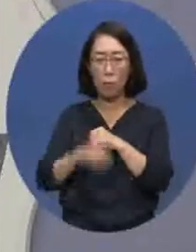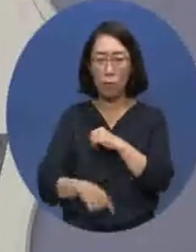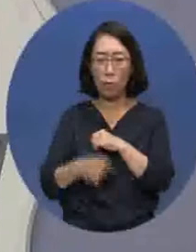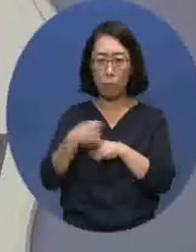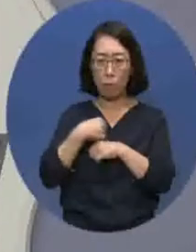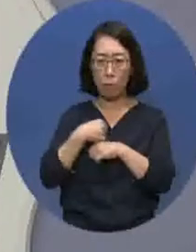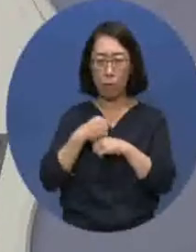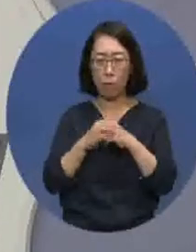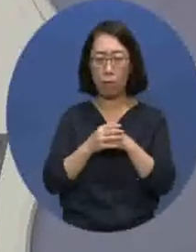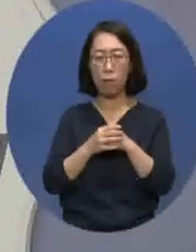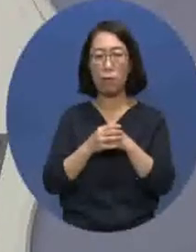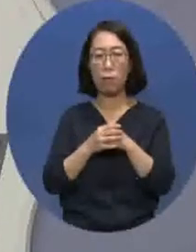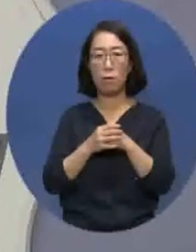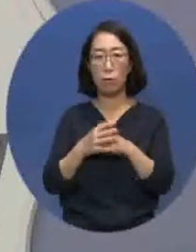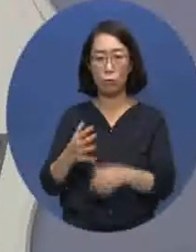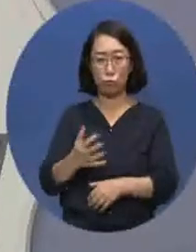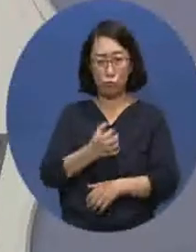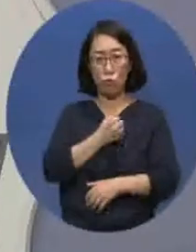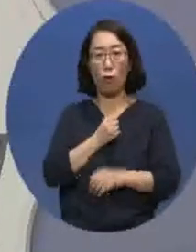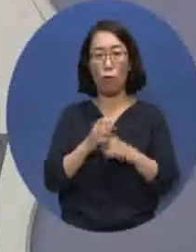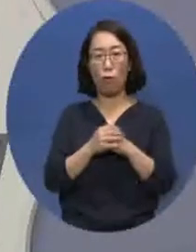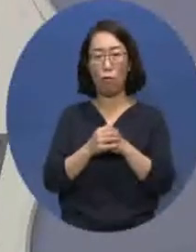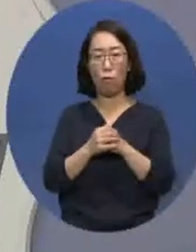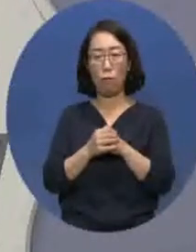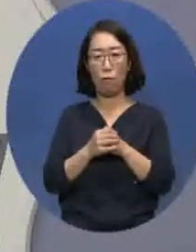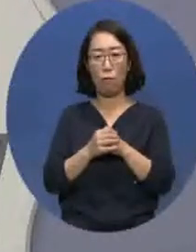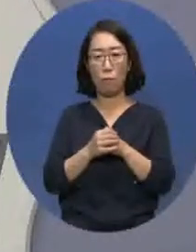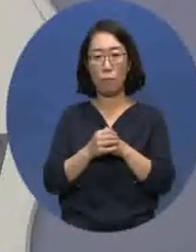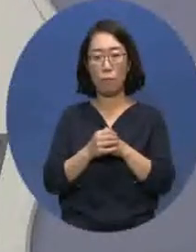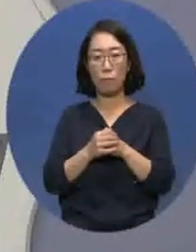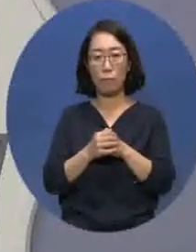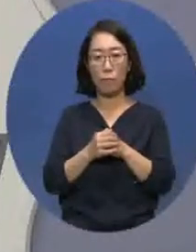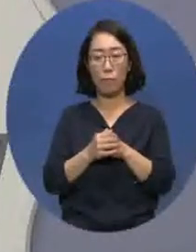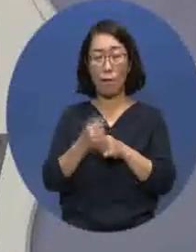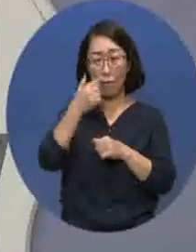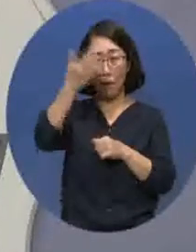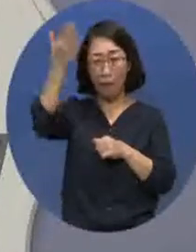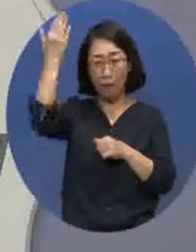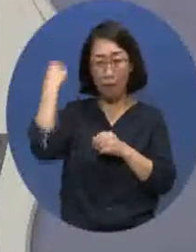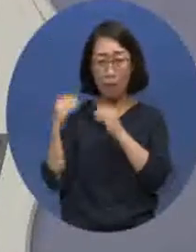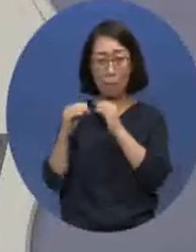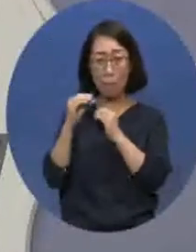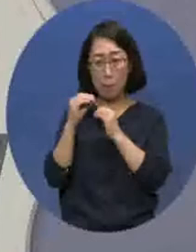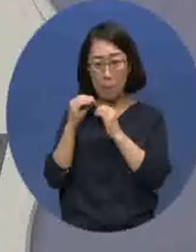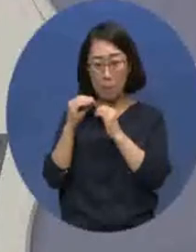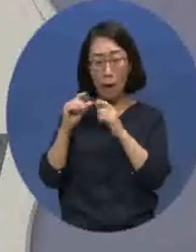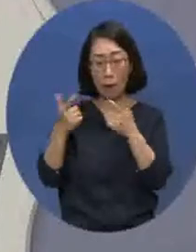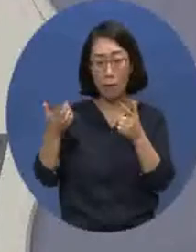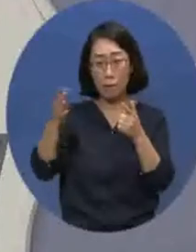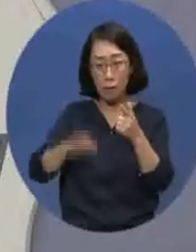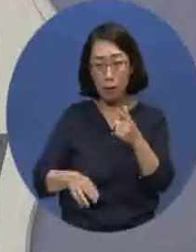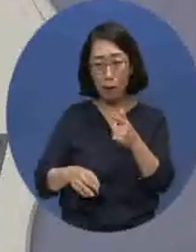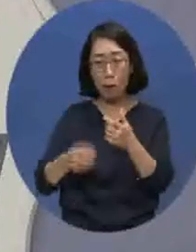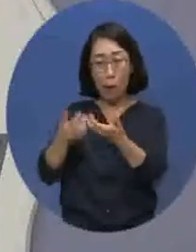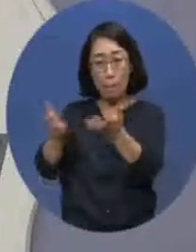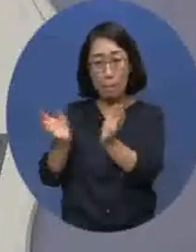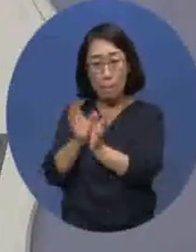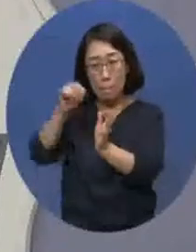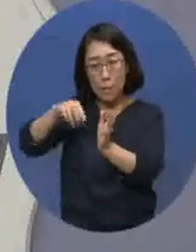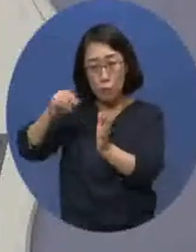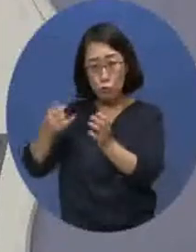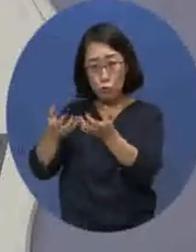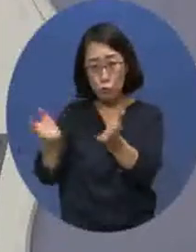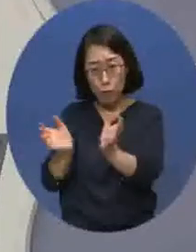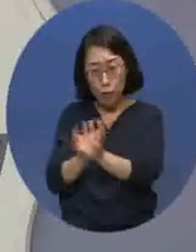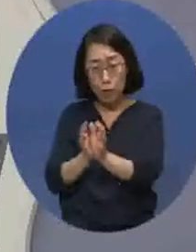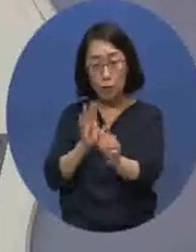어 충격을 받았습니다 홍길동 시대도 아닌데 더불어 민주당을 지워지지